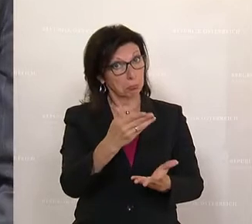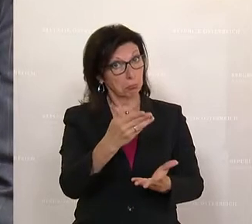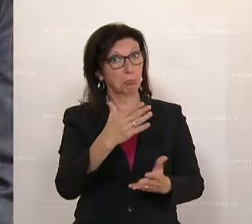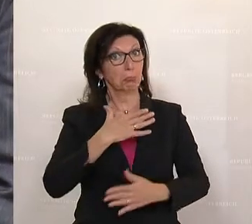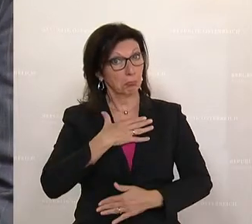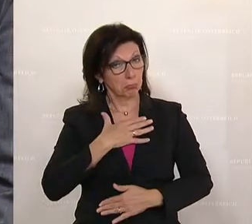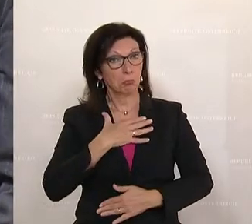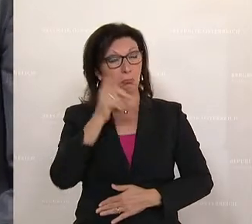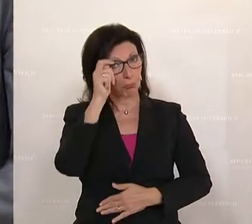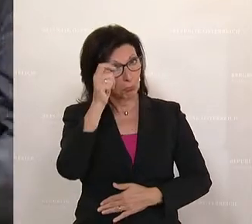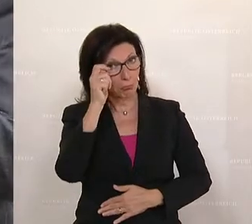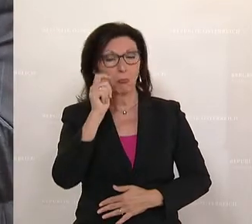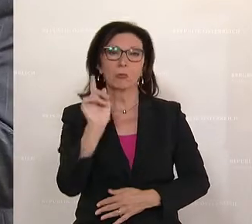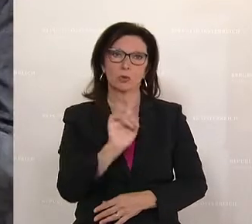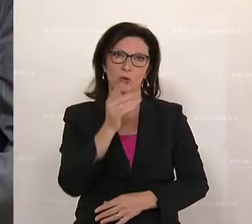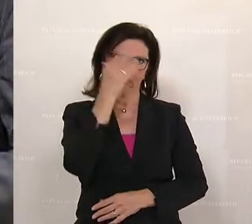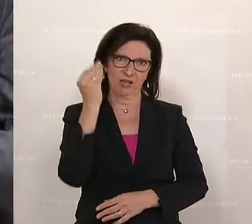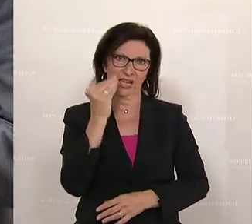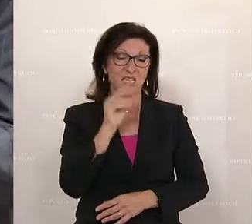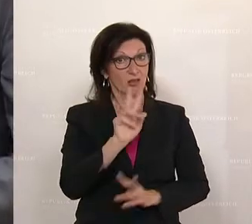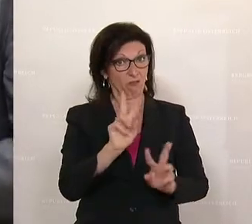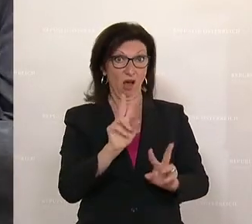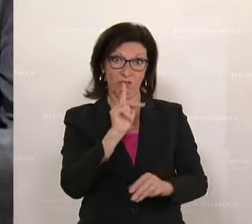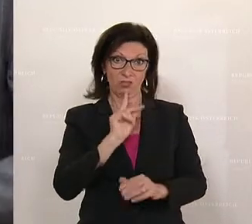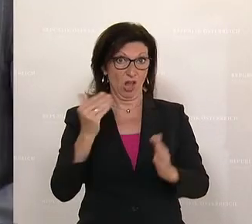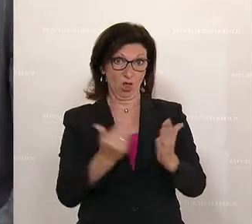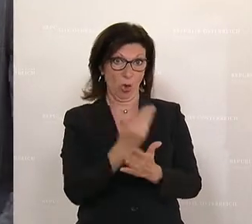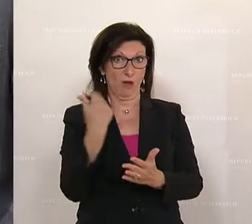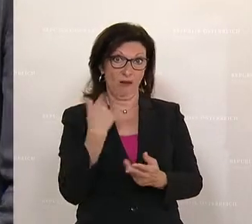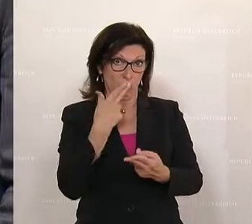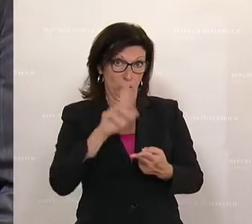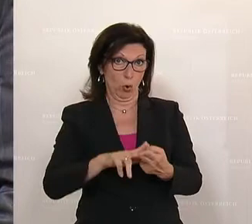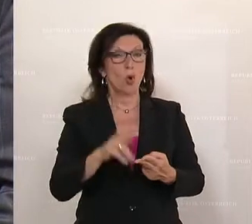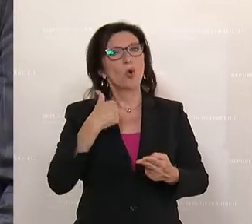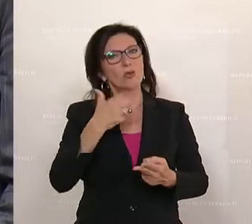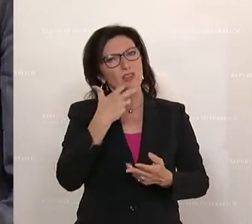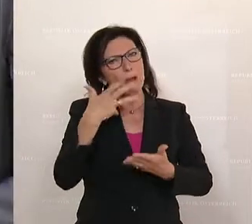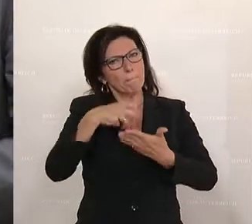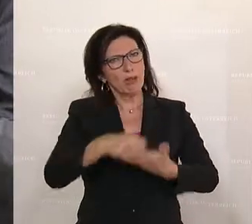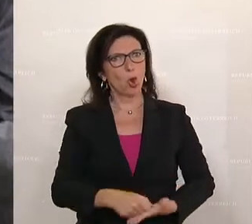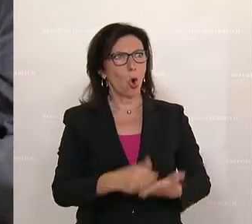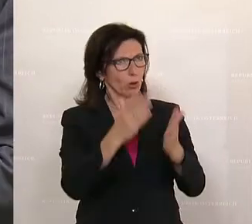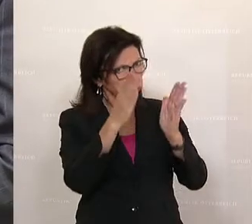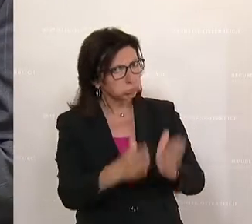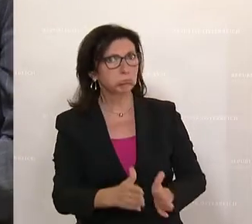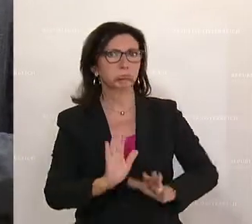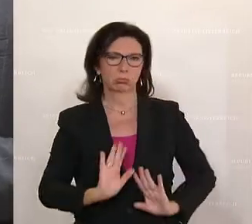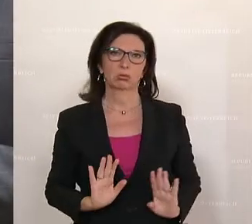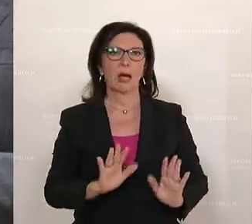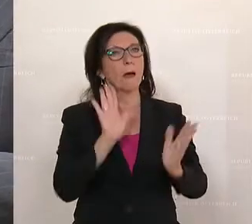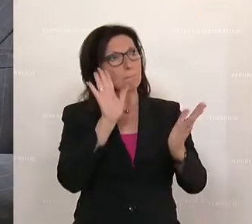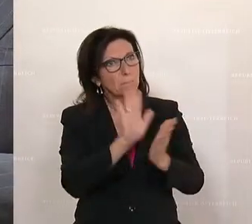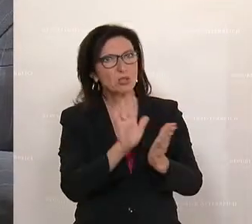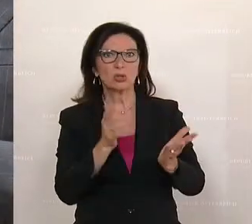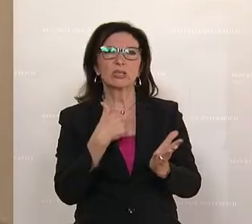nicht vergessen. Das wäre denn nämlich wirklich neuer Stil, der ja versprochen war, und ich möchte das hervorheben. Und wenn wir schon was Persönliches sagen, ich würde